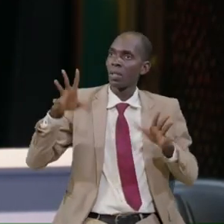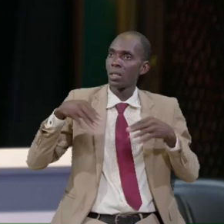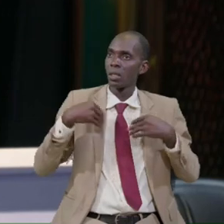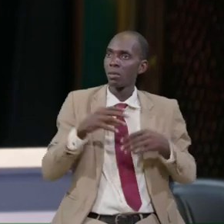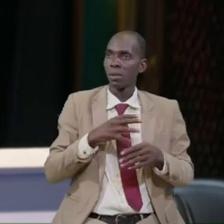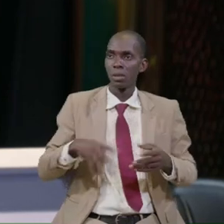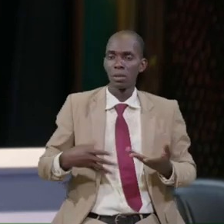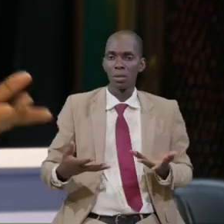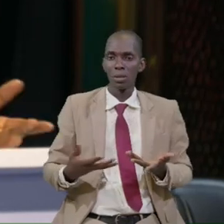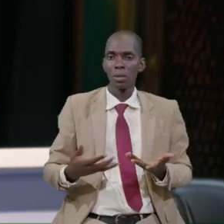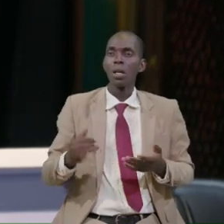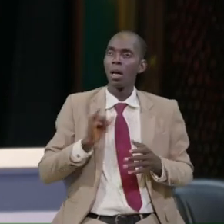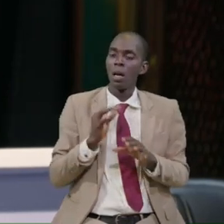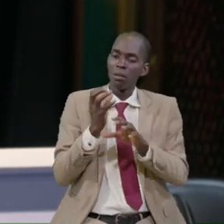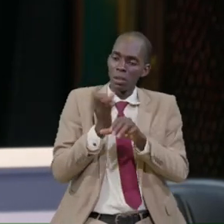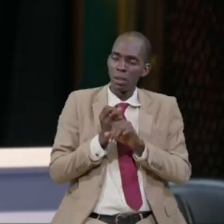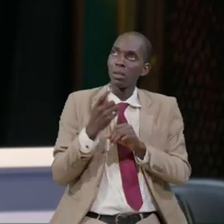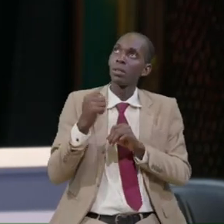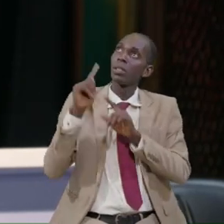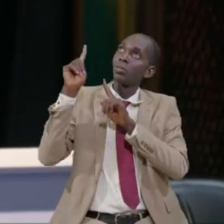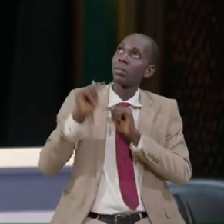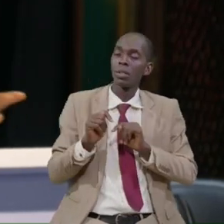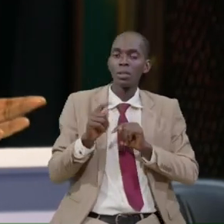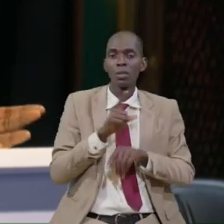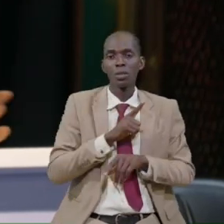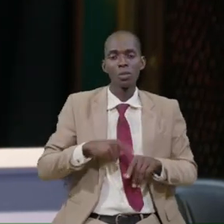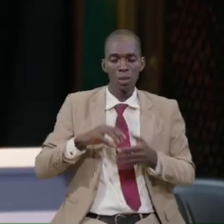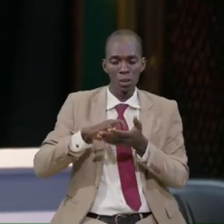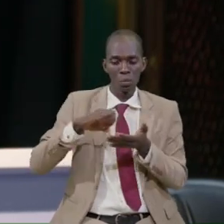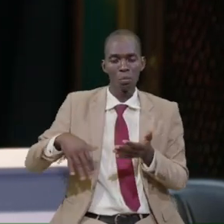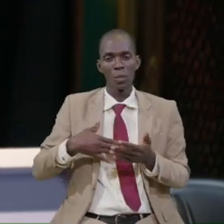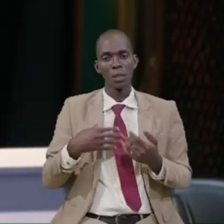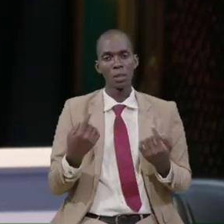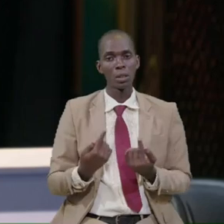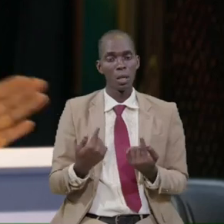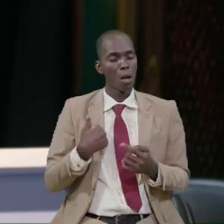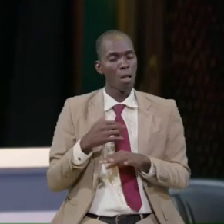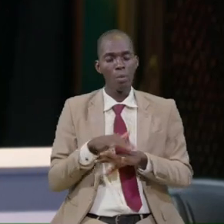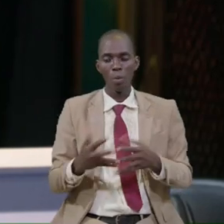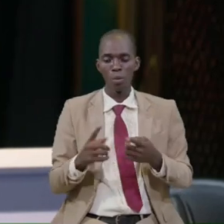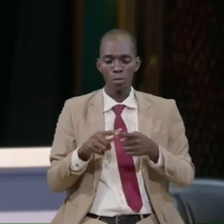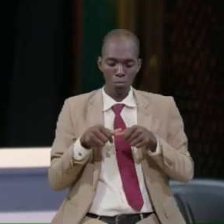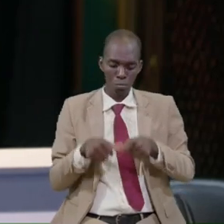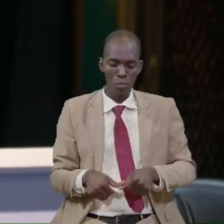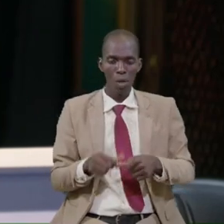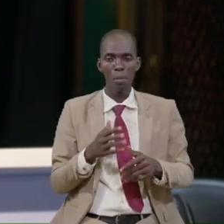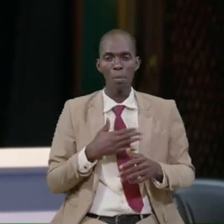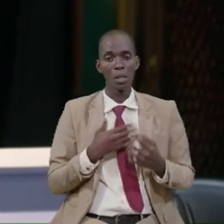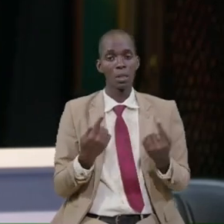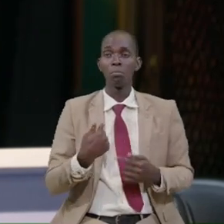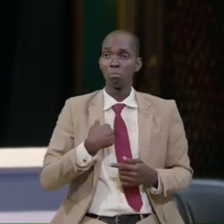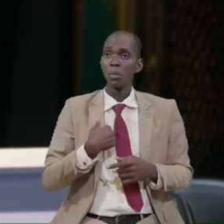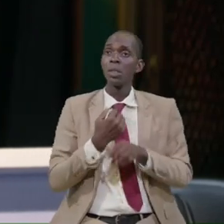J'ai donné ma vie à Christ, j'ai reçu le transfert, le Seigneur a ôté mes péchés. Je ne veux plus demeurer pécheur, je suis né de nouveau